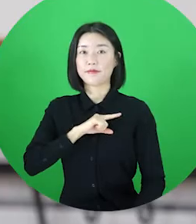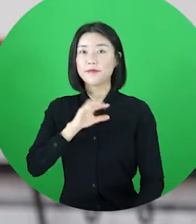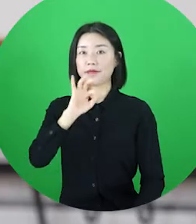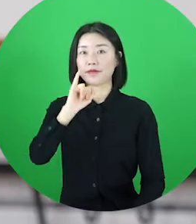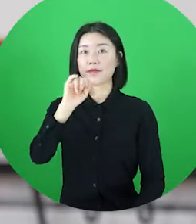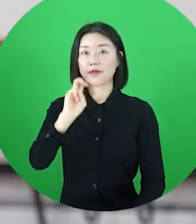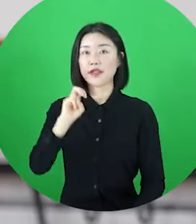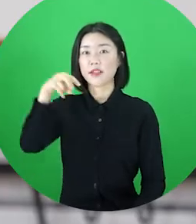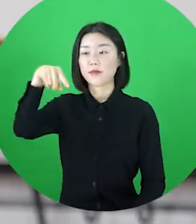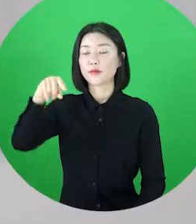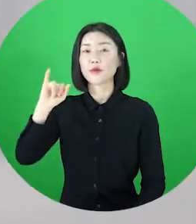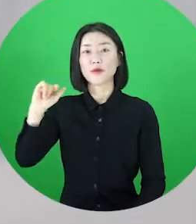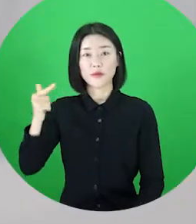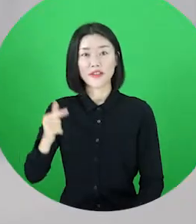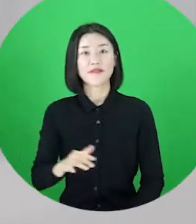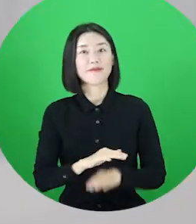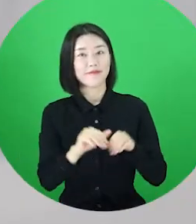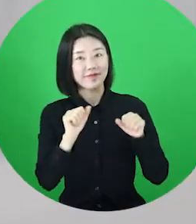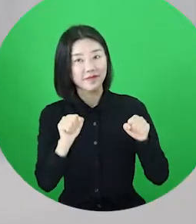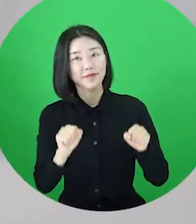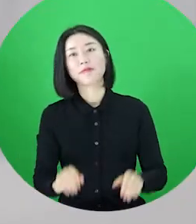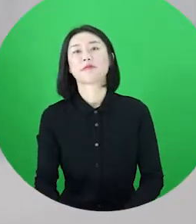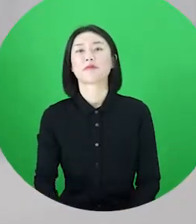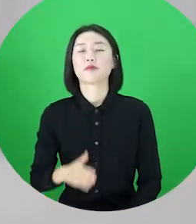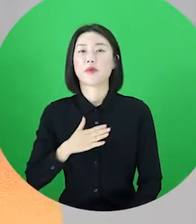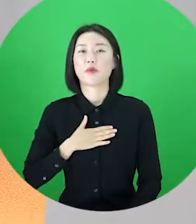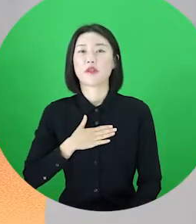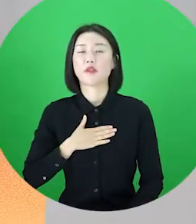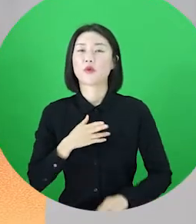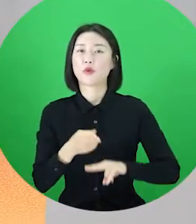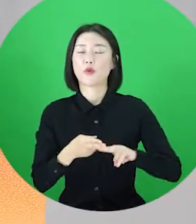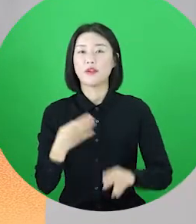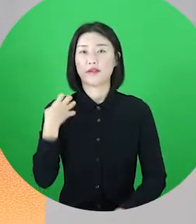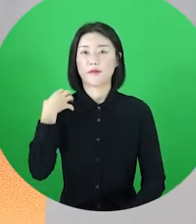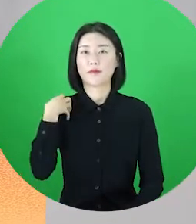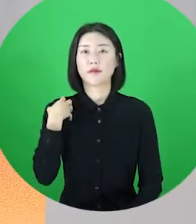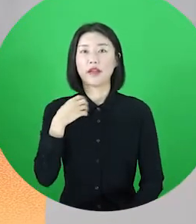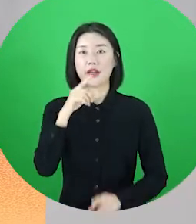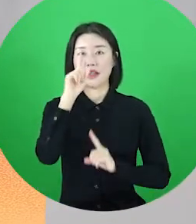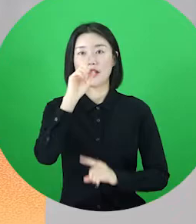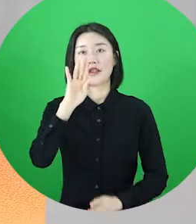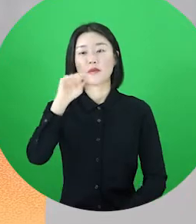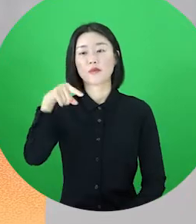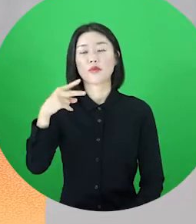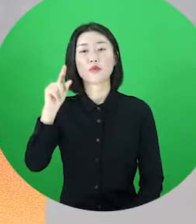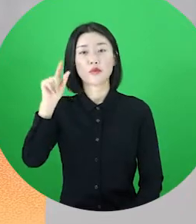저는 임수민입니다. 네, 안녕하세요. 저는 오늘의 요리 선생님